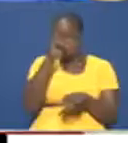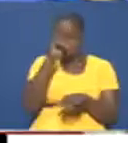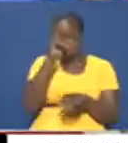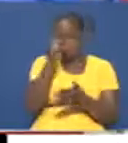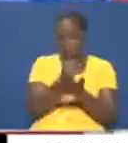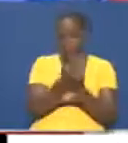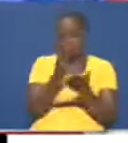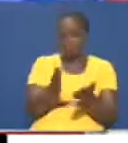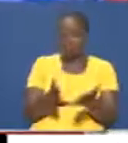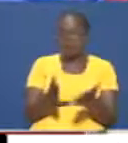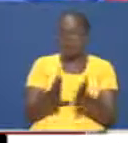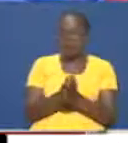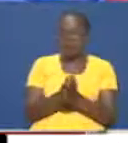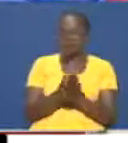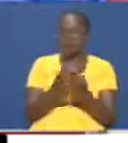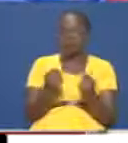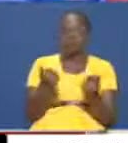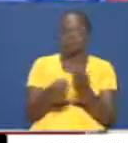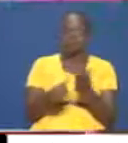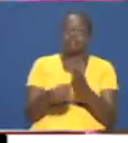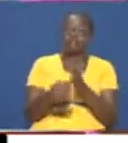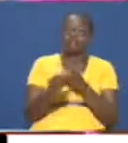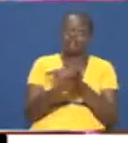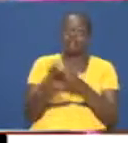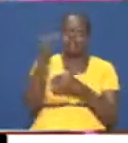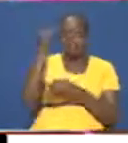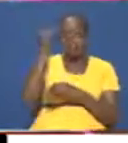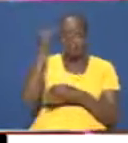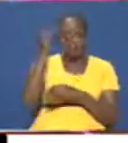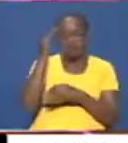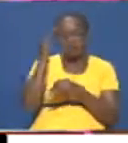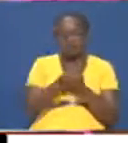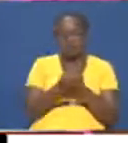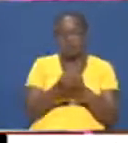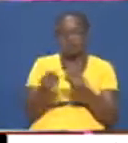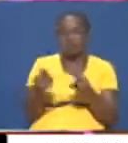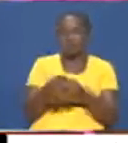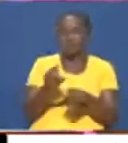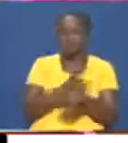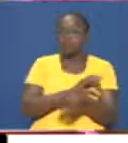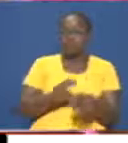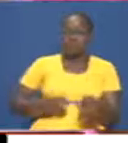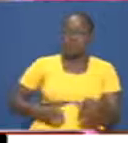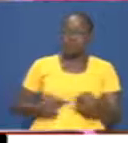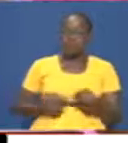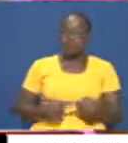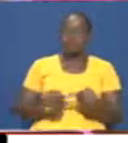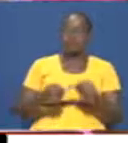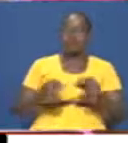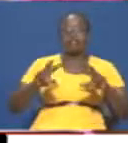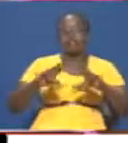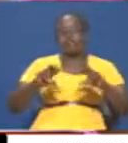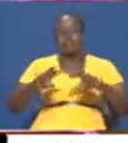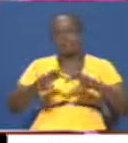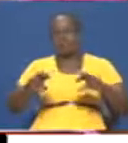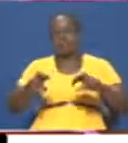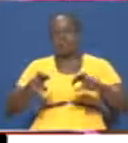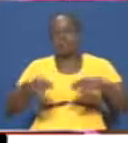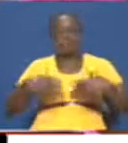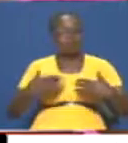ili kushughulikia matatizo yao ya kiakili. As a commission, we are continuously looking into how do